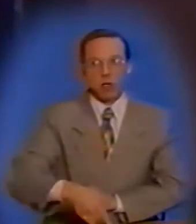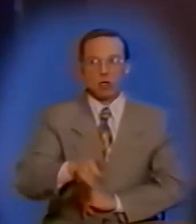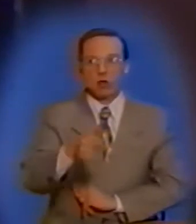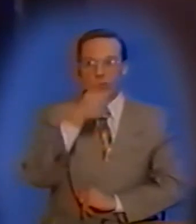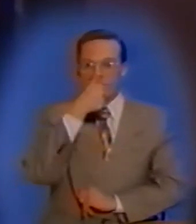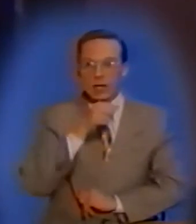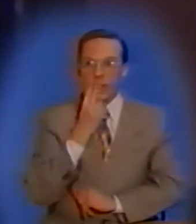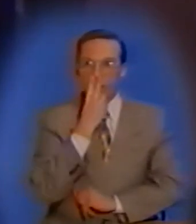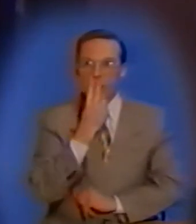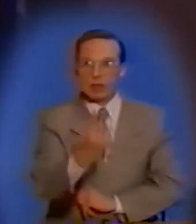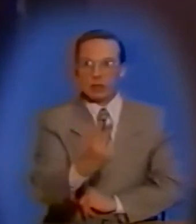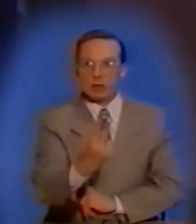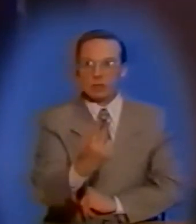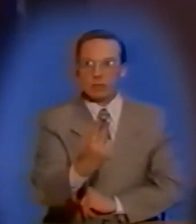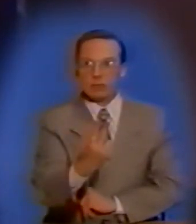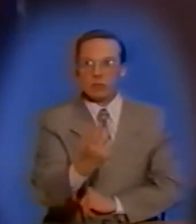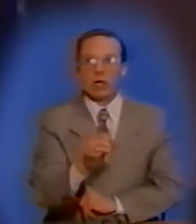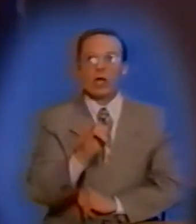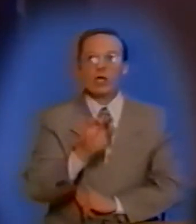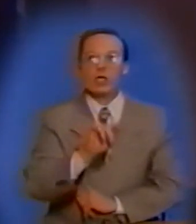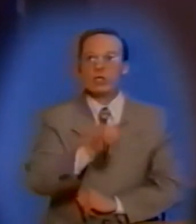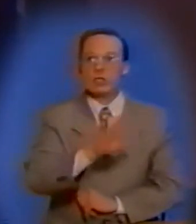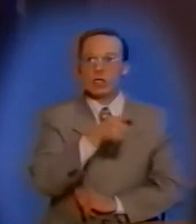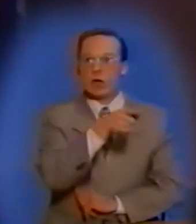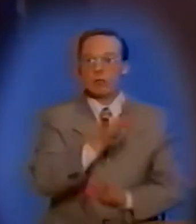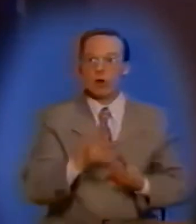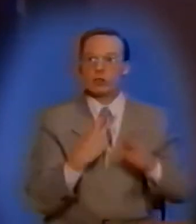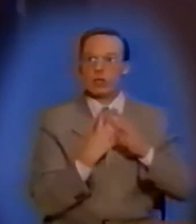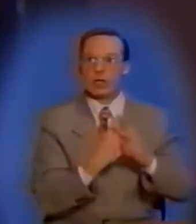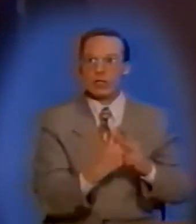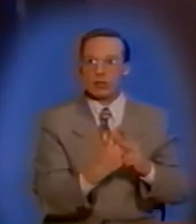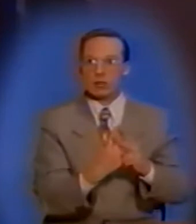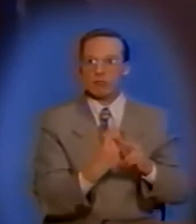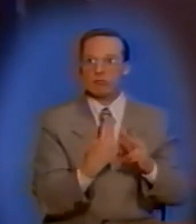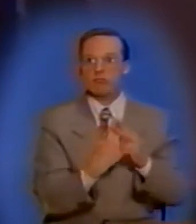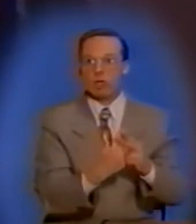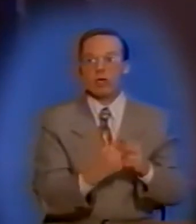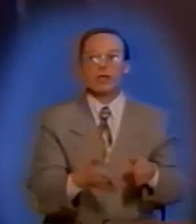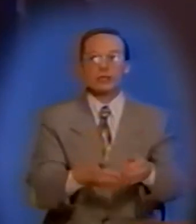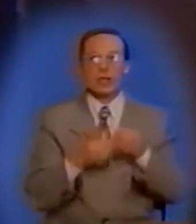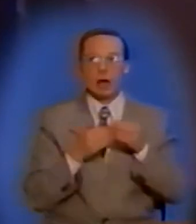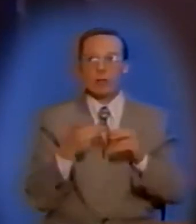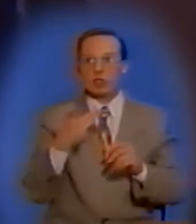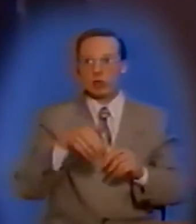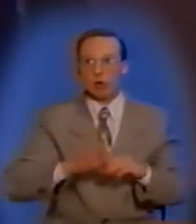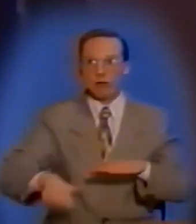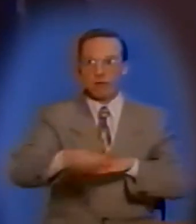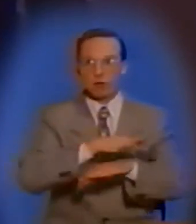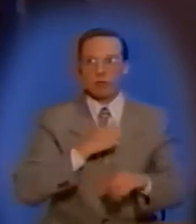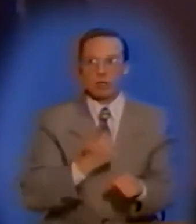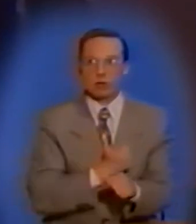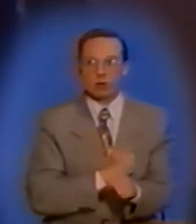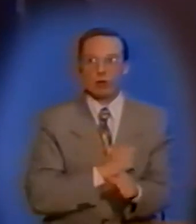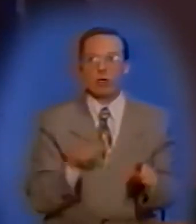negalim matyti. Ir jis kaip koks kalinys įkalintas, slepiasi nuo visuomenės ir turi ten